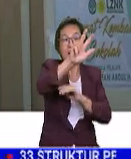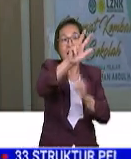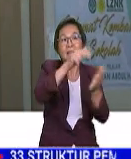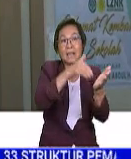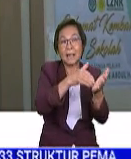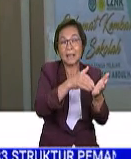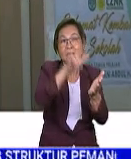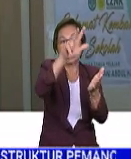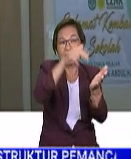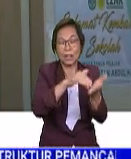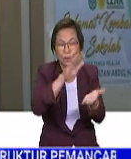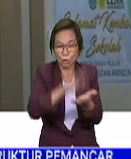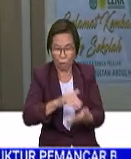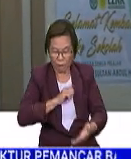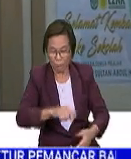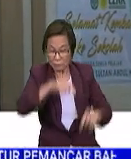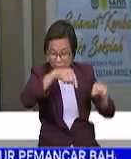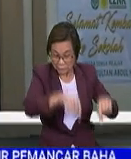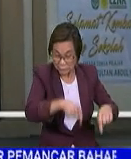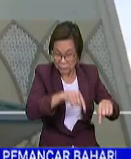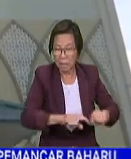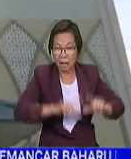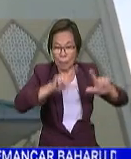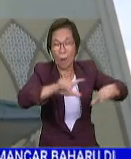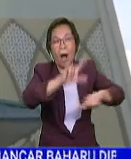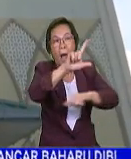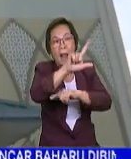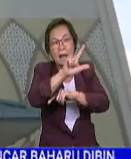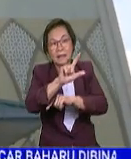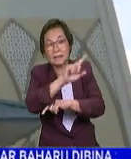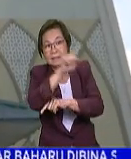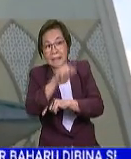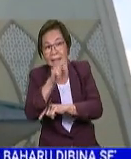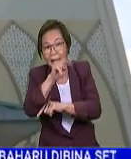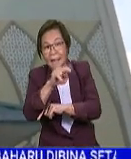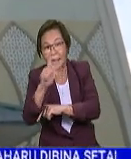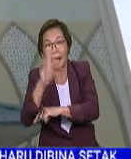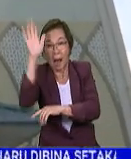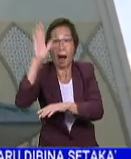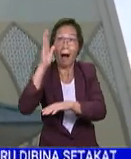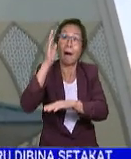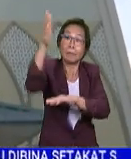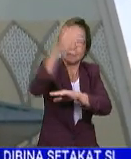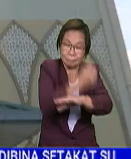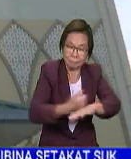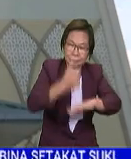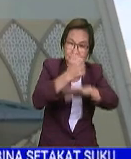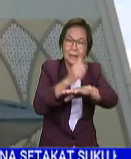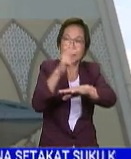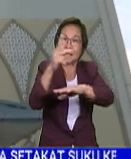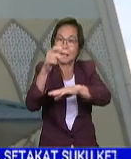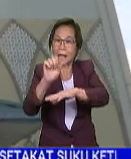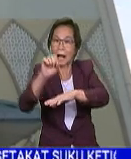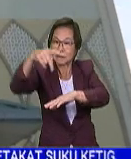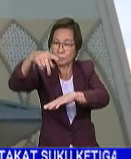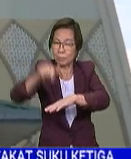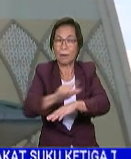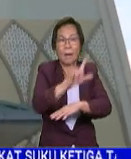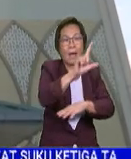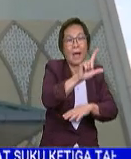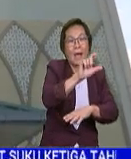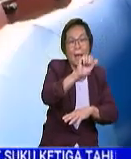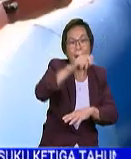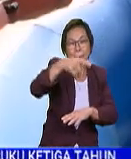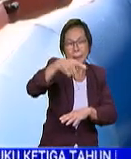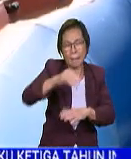buah lagi sekolah agama di negeri ini diletakkan di bawah lznk yang akan ditubuhkan kaspa APM bercadang